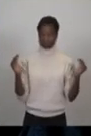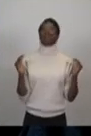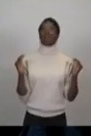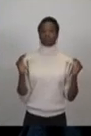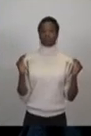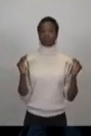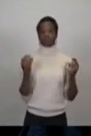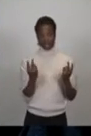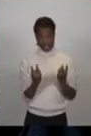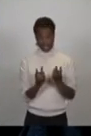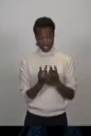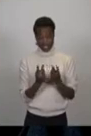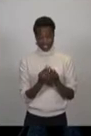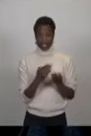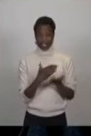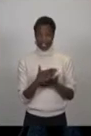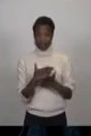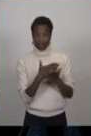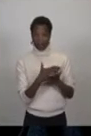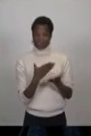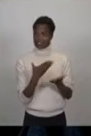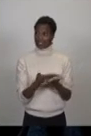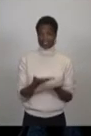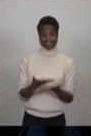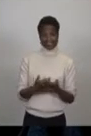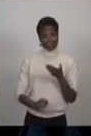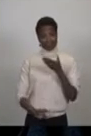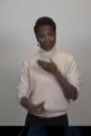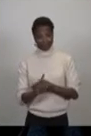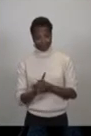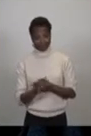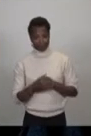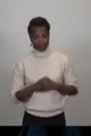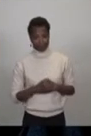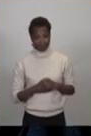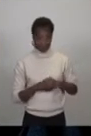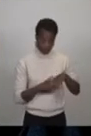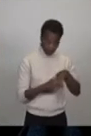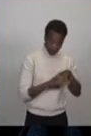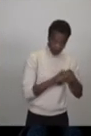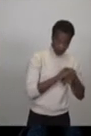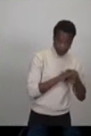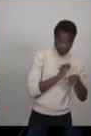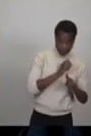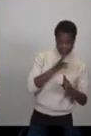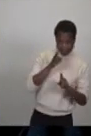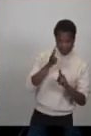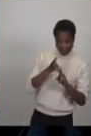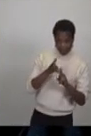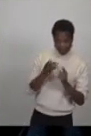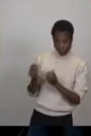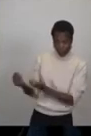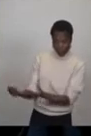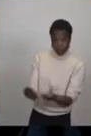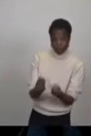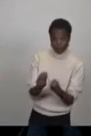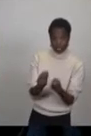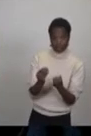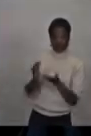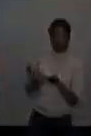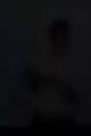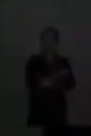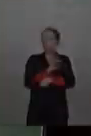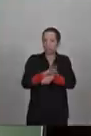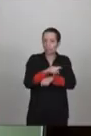un paradoxe. Et il ajoute, c'est l'une des missions de la politique que de proposer aux citoyens un chemin